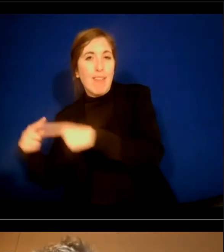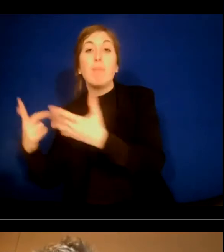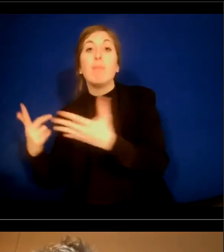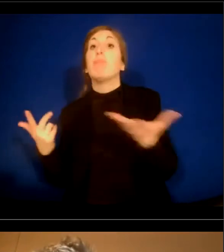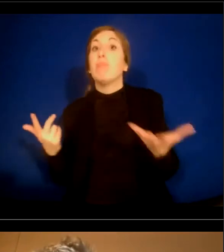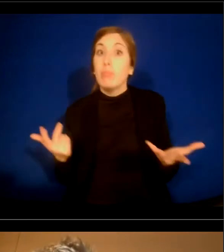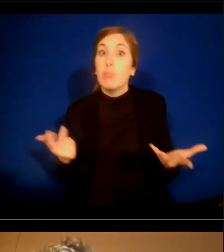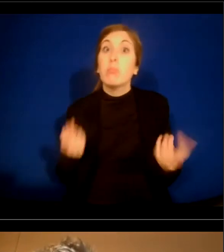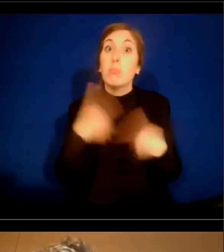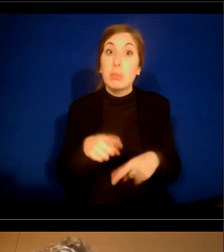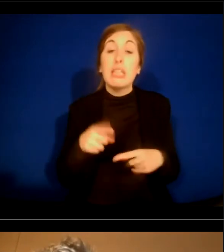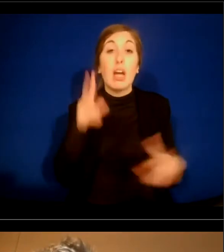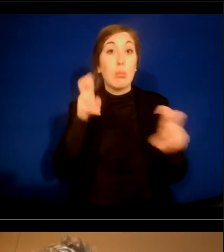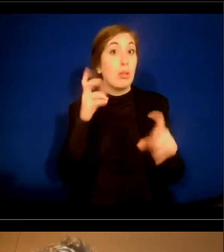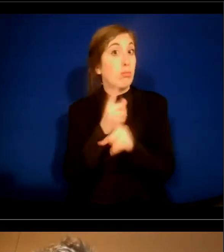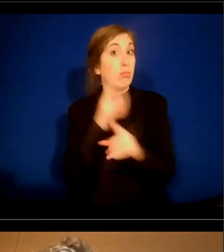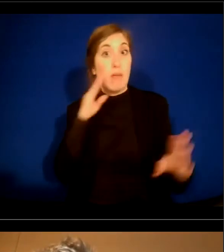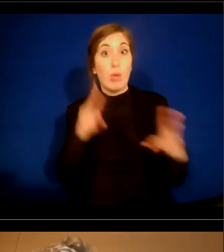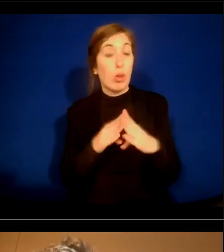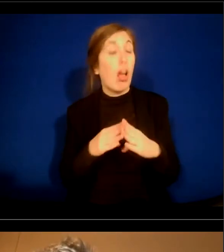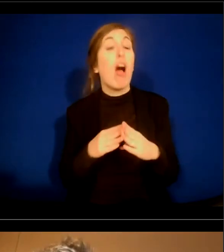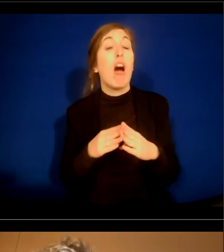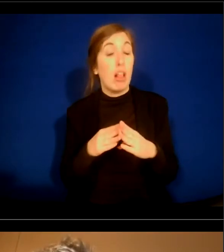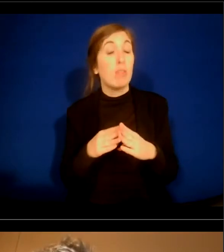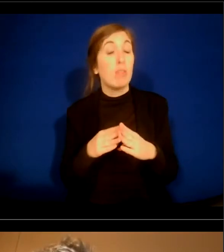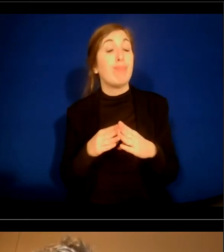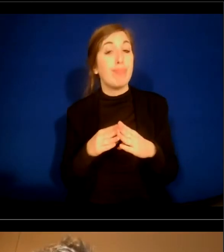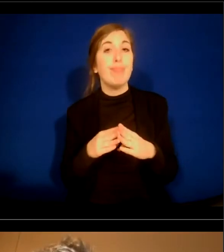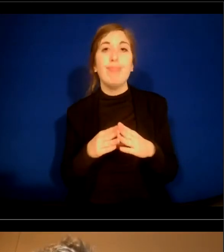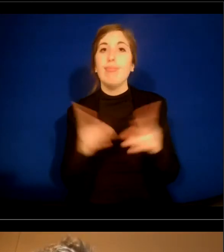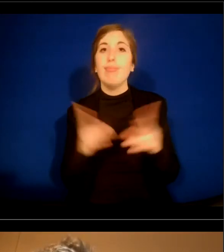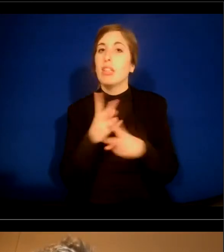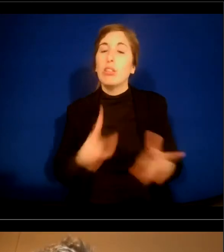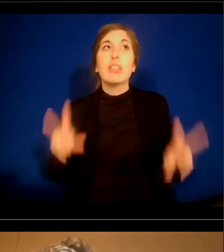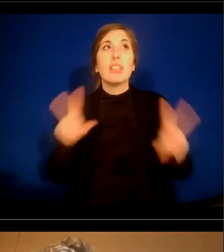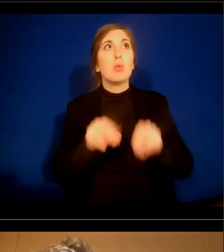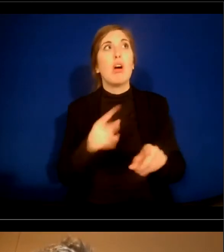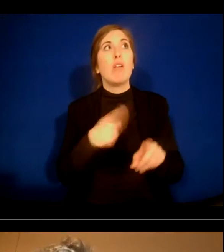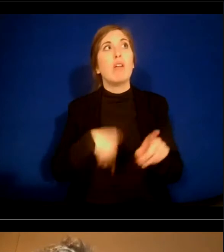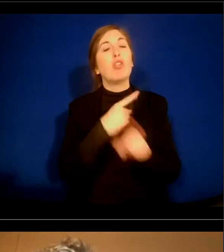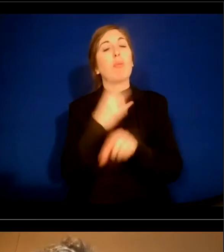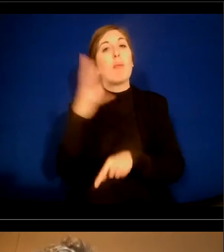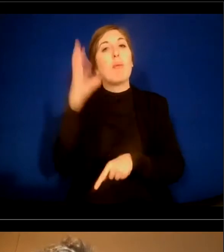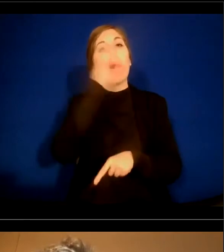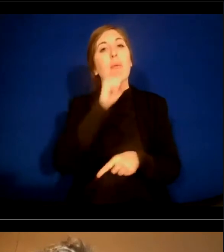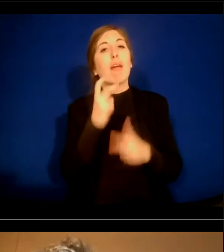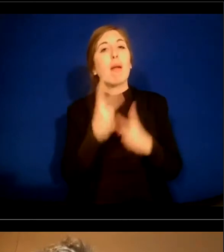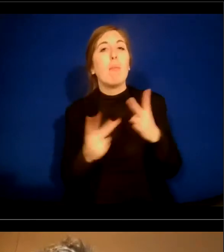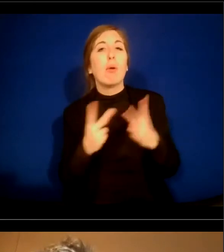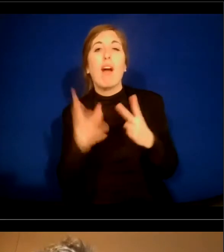da affrontare, però ecco, ancora una volta cercando di capire, di comprendere quali potranno essere